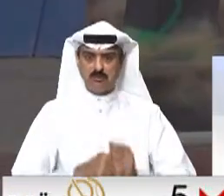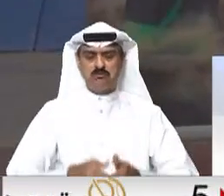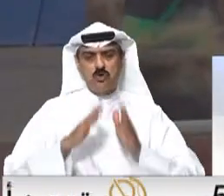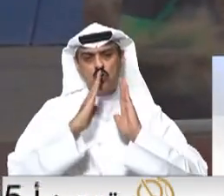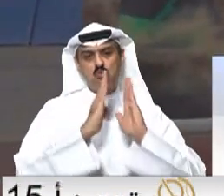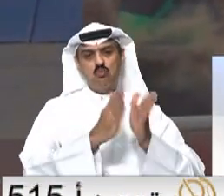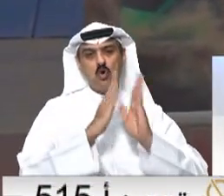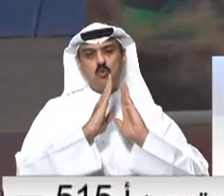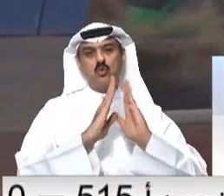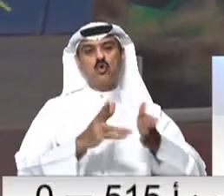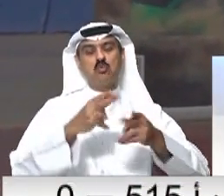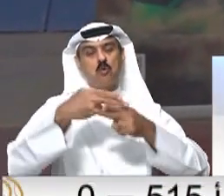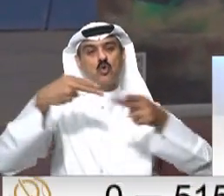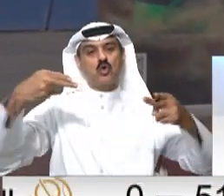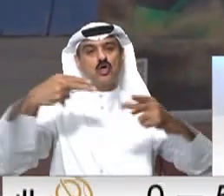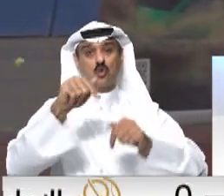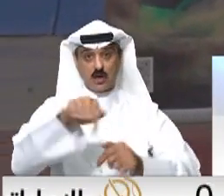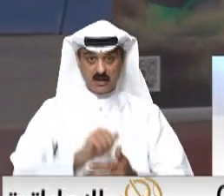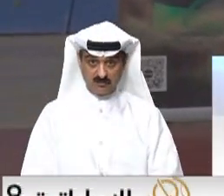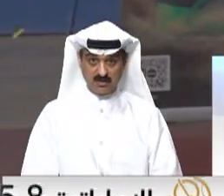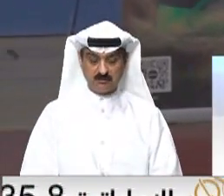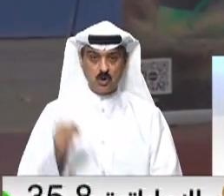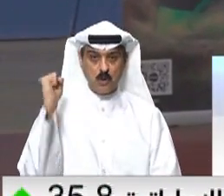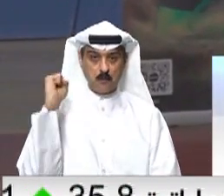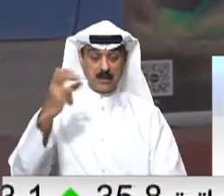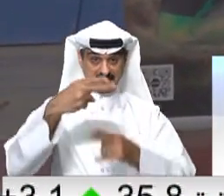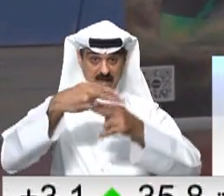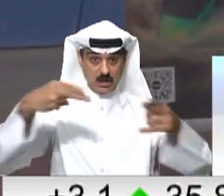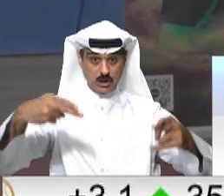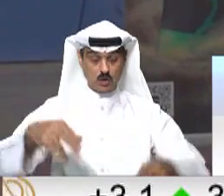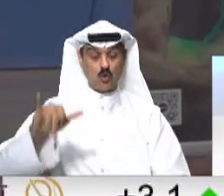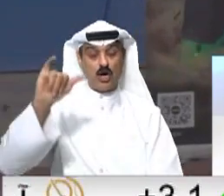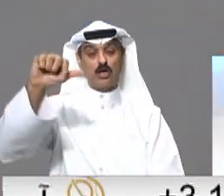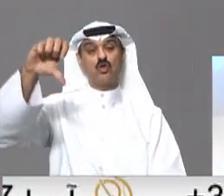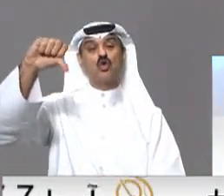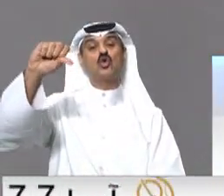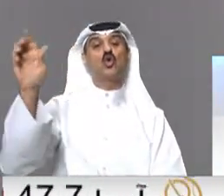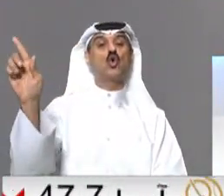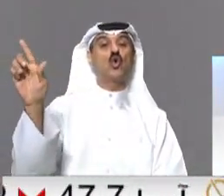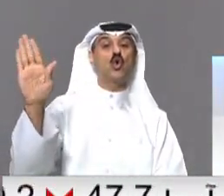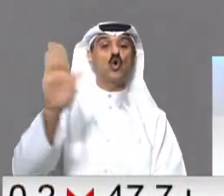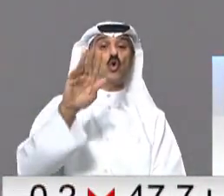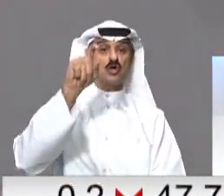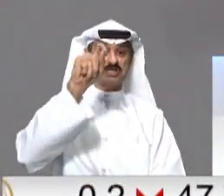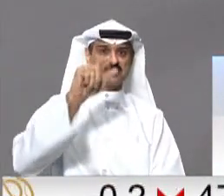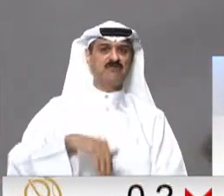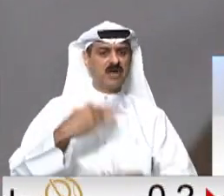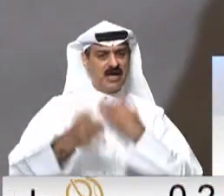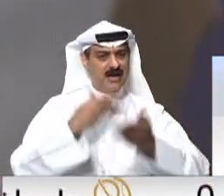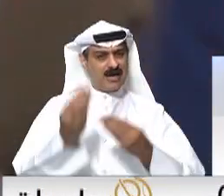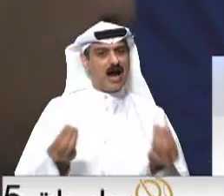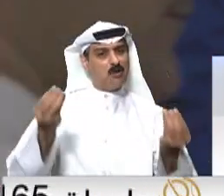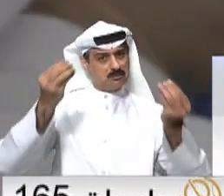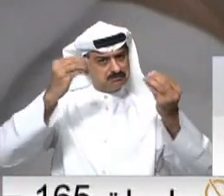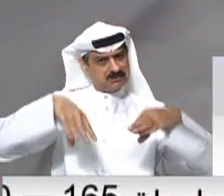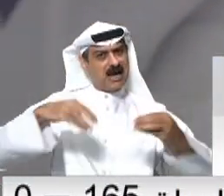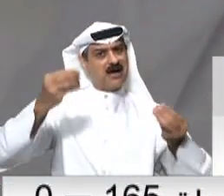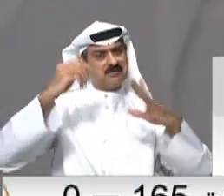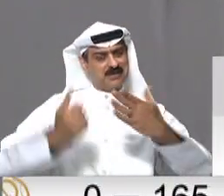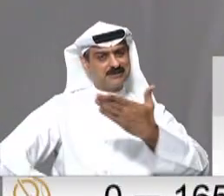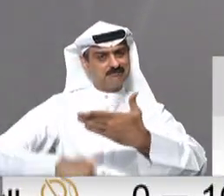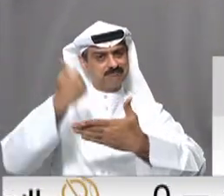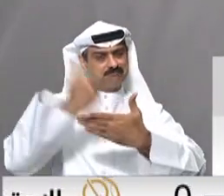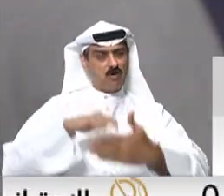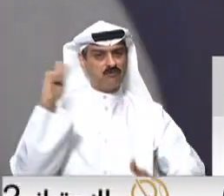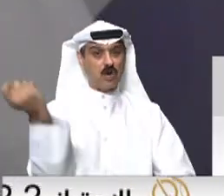للكويت. تتويج مستحق كالعادة لبطل الكويت يوسف الشملان الذي لا زال يطمح بتحقيق المزيد من إنجازاته باسم لعبة